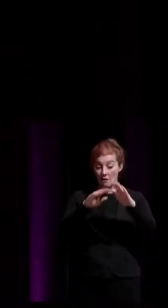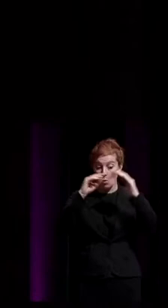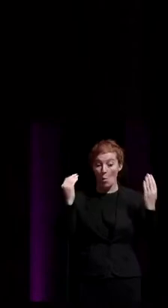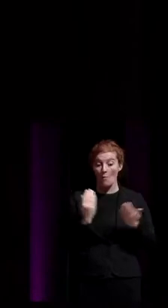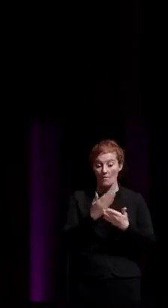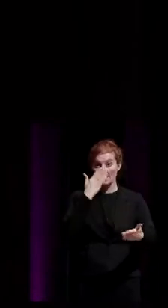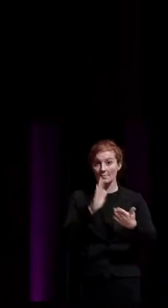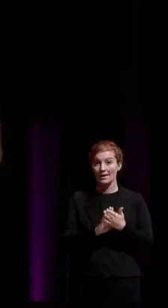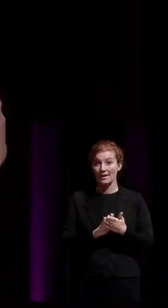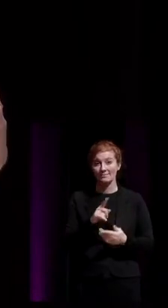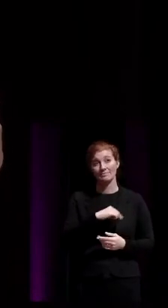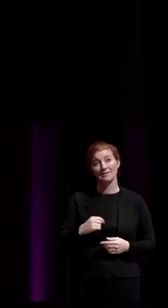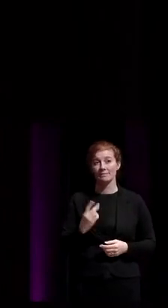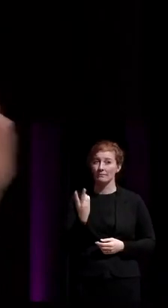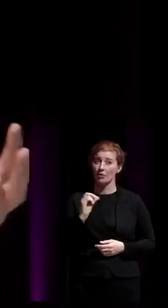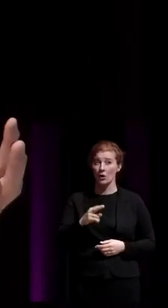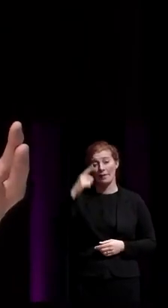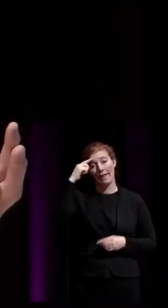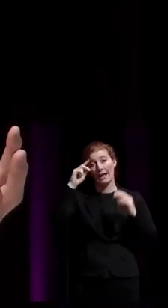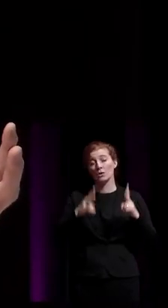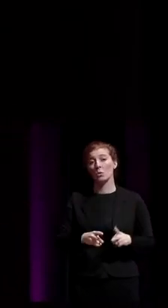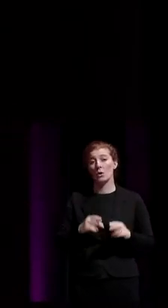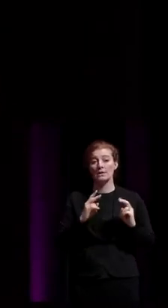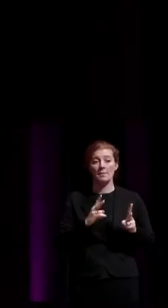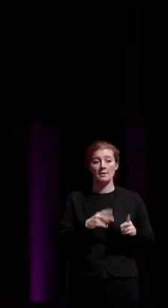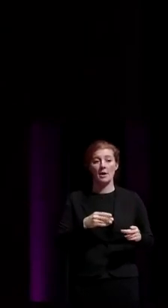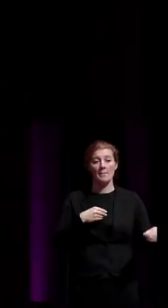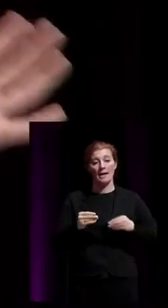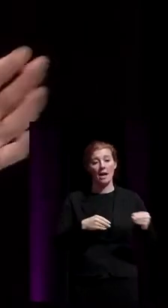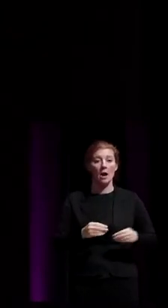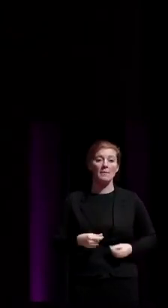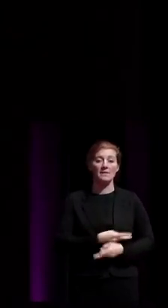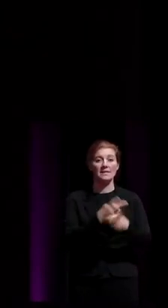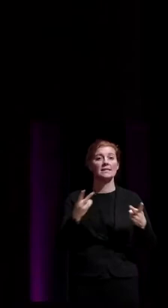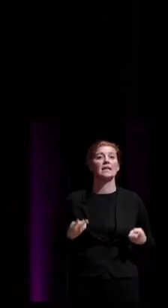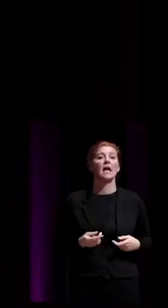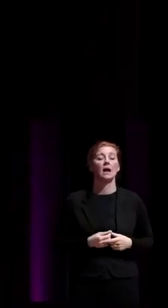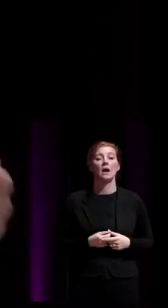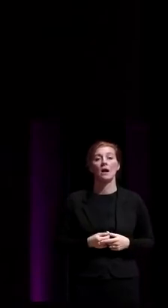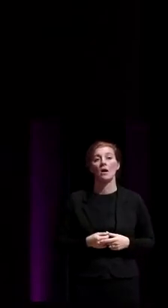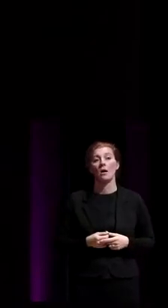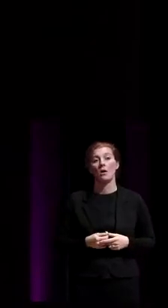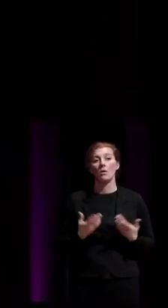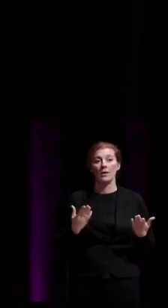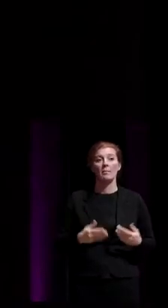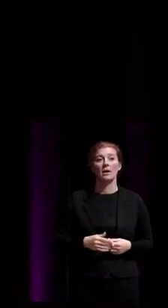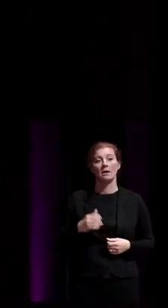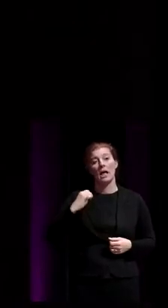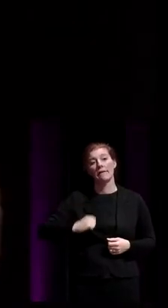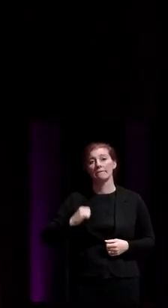är så vana att tänka lite grann som reklamen ser det hela eller vad som presenteras och där man verkligen spinner på de